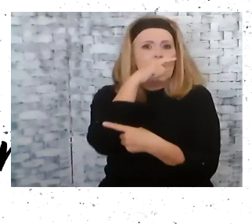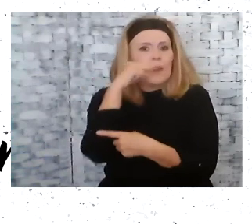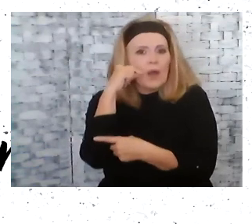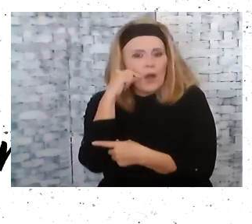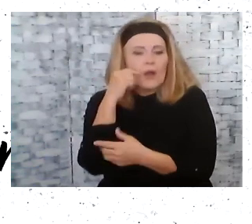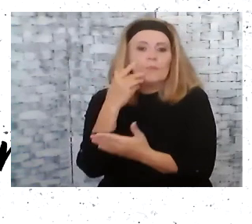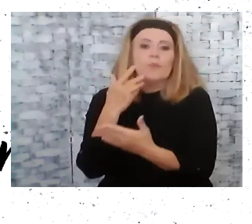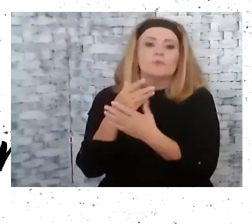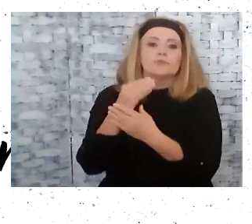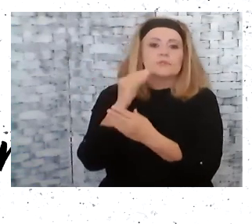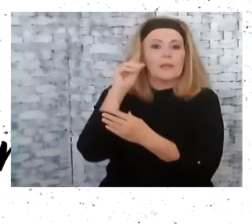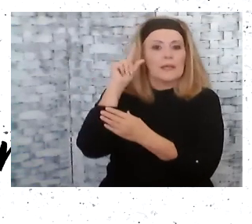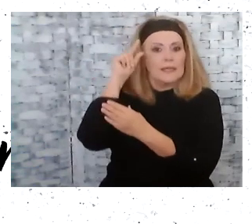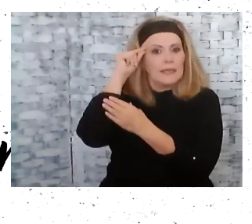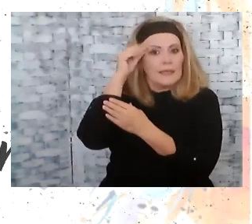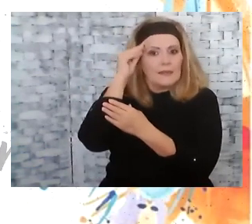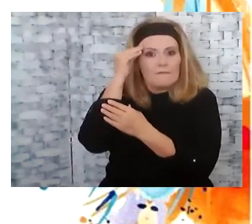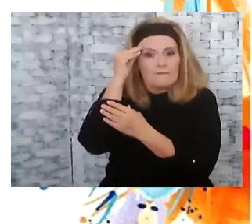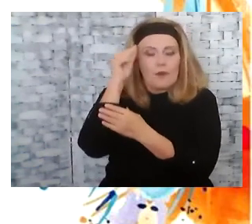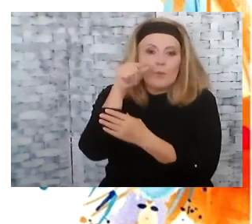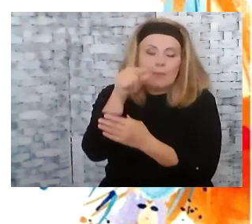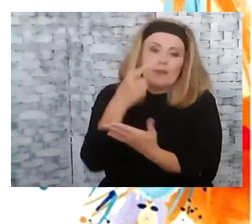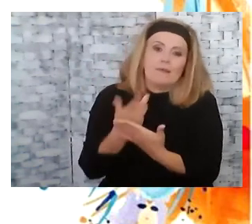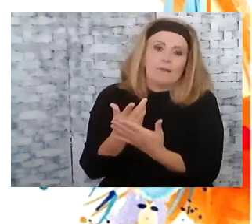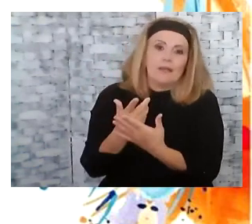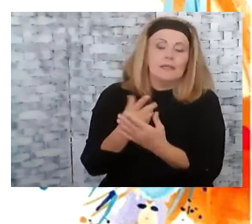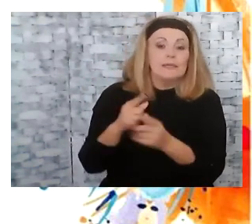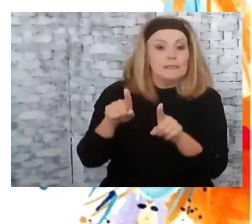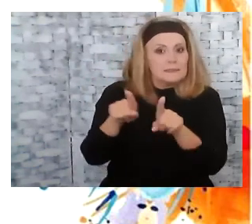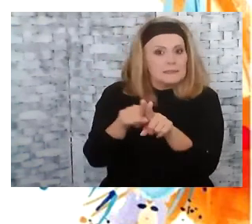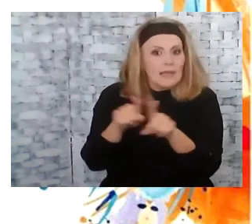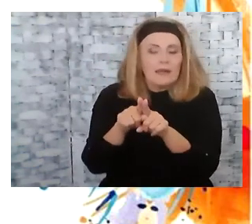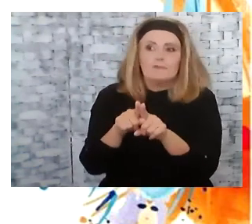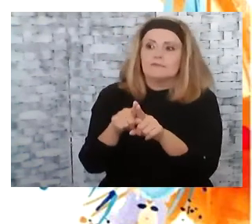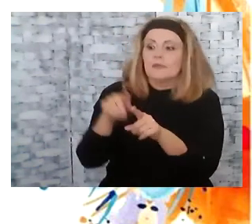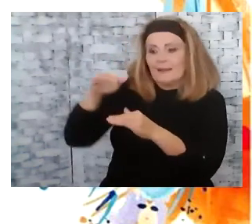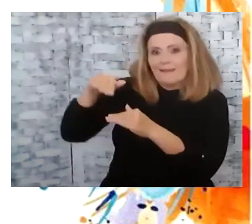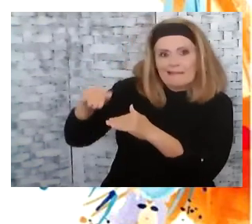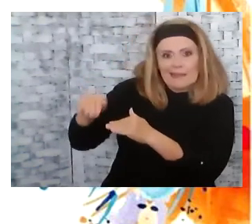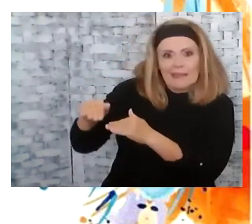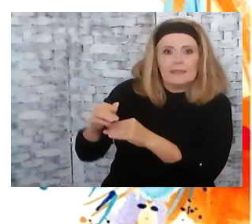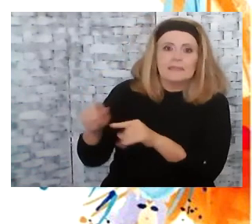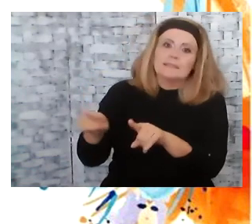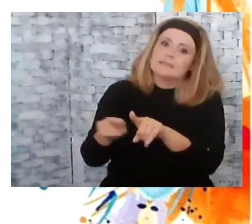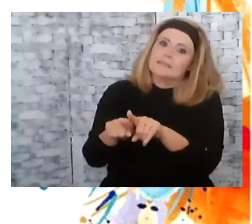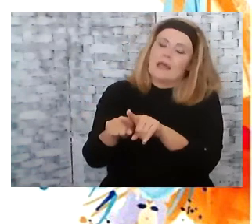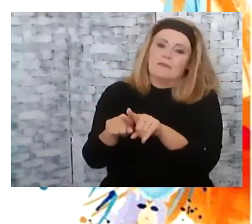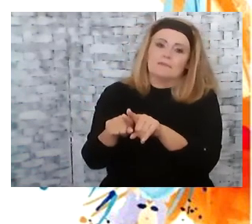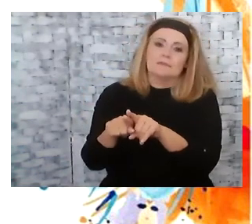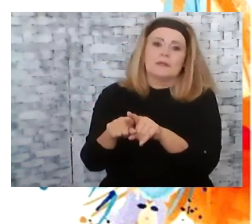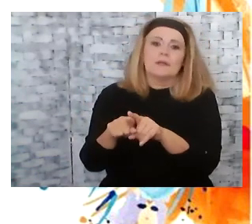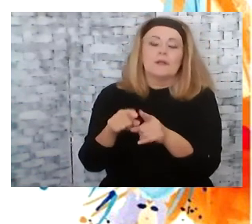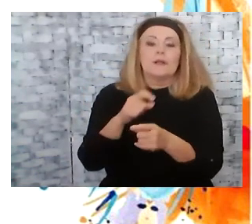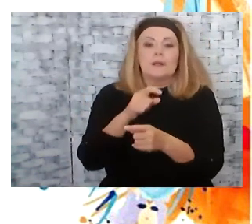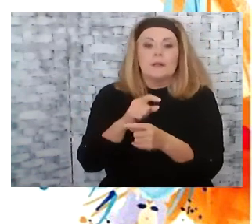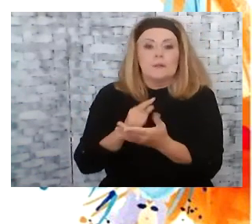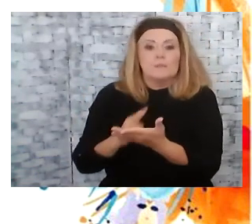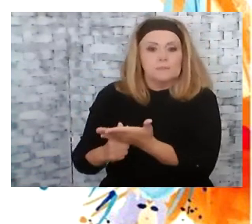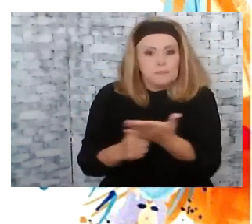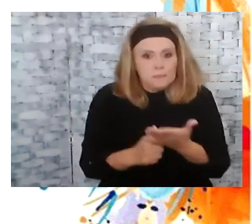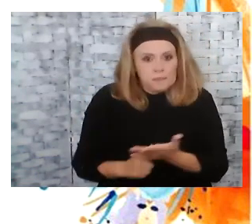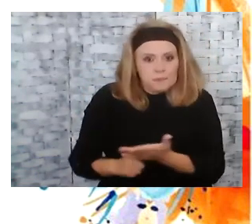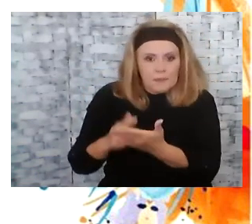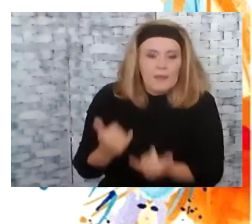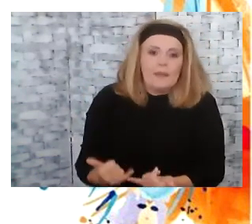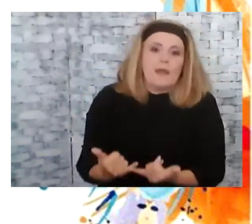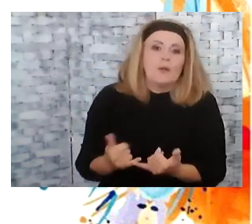hierdie inligting by jou uitkry. Ons Vida Kids materiaal sluit ook aan by ons reis deur Johannes en dit